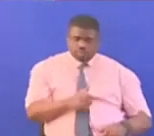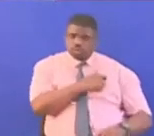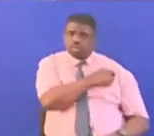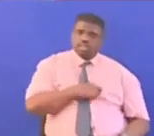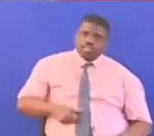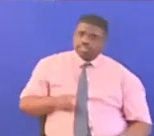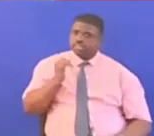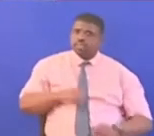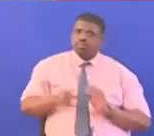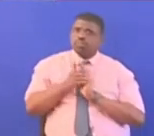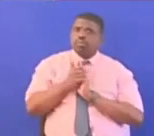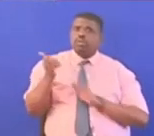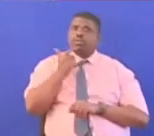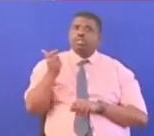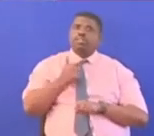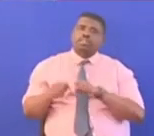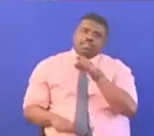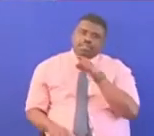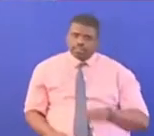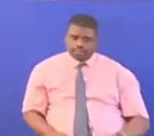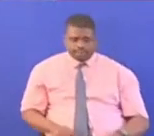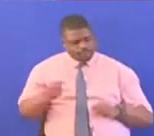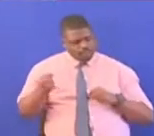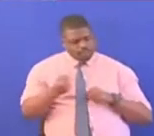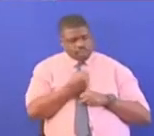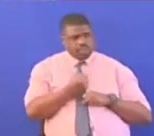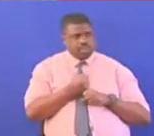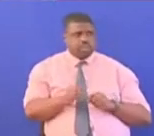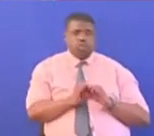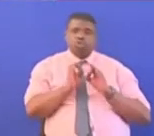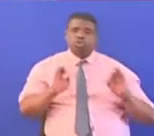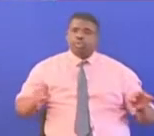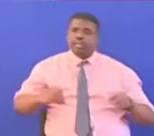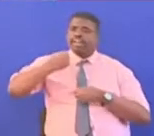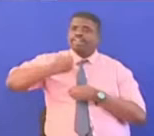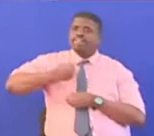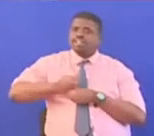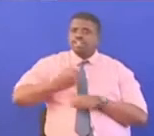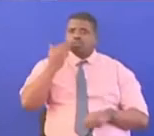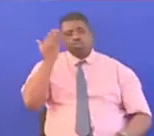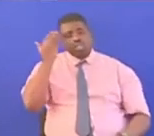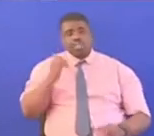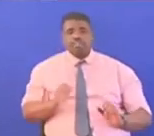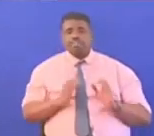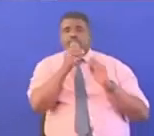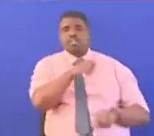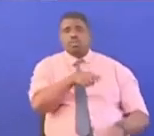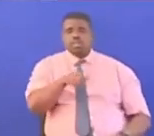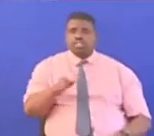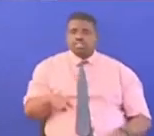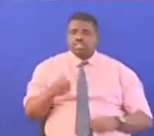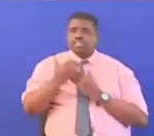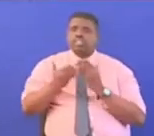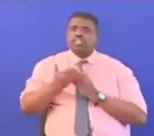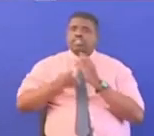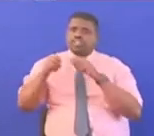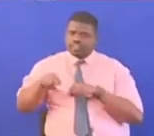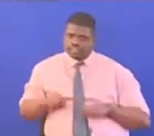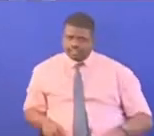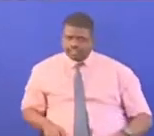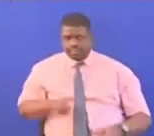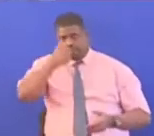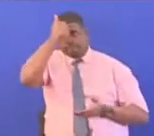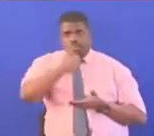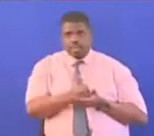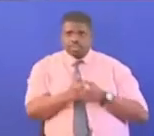wa Jamhuri ya Muungano wa Tanzania kwa kazi nzuri anayoifanya ya kujali maisha ya wananchi wa nchi hii.